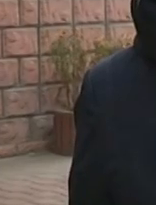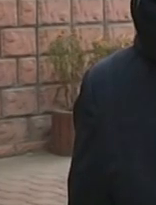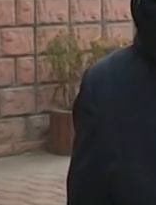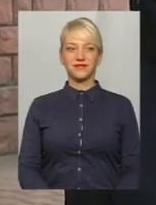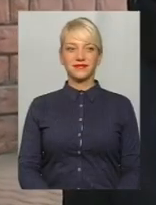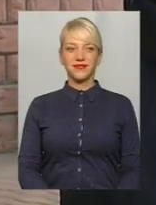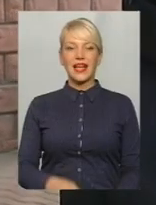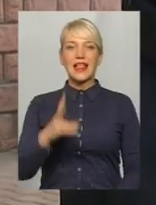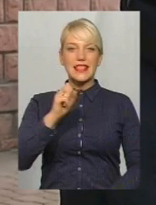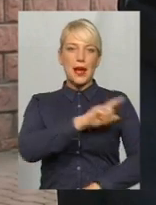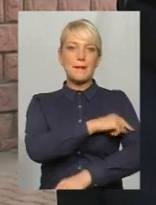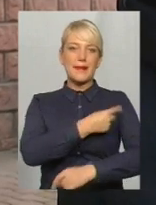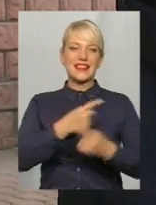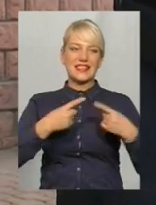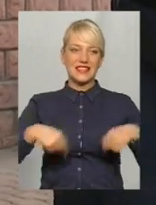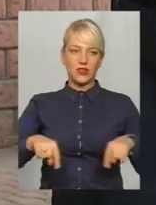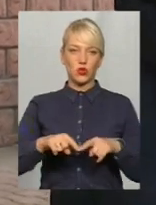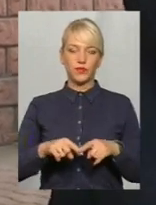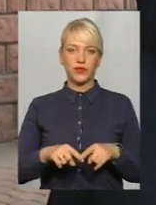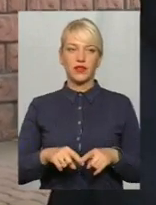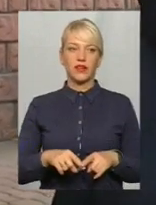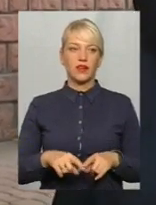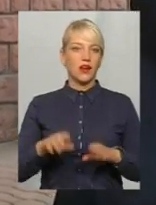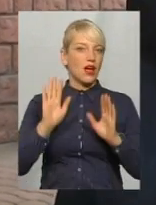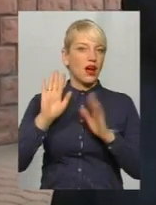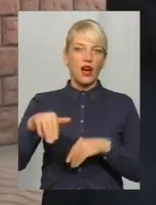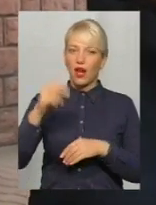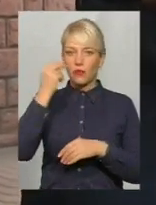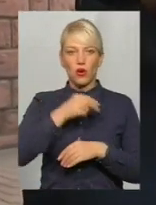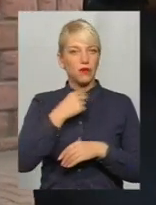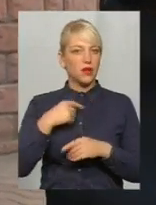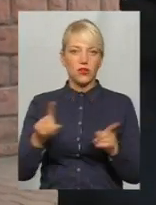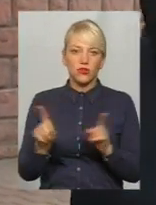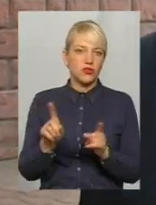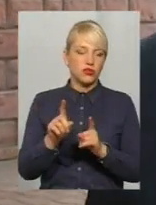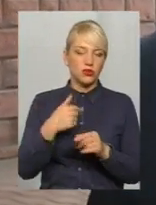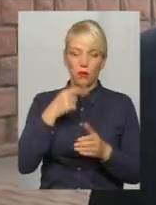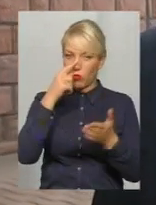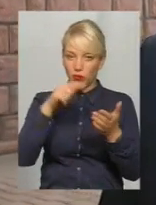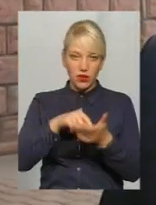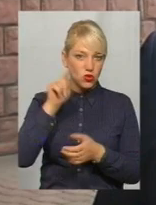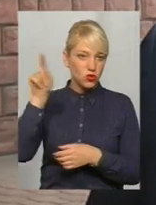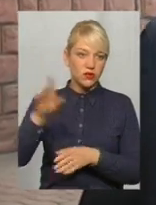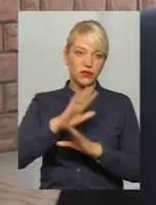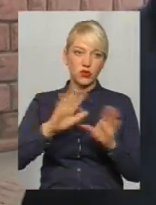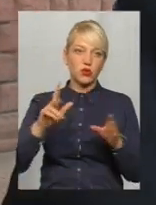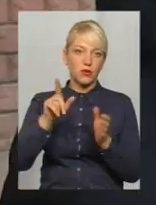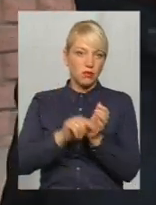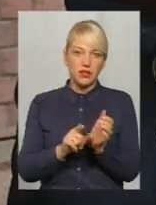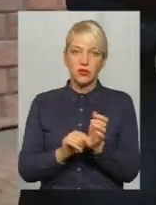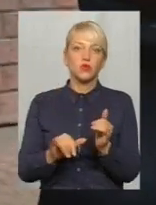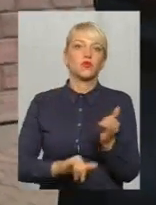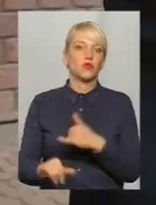На медицину. На медицину. Хай Бог милує. Так туди як попадеш, то пенсіонеру нема чого туди йти, але ж самі